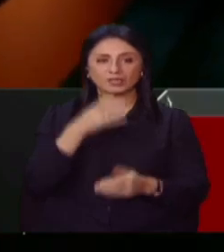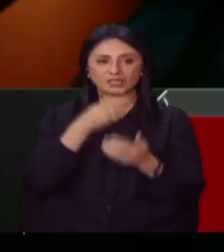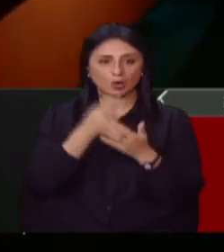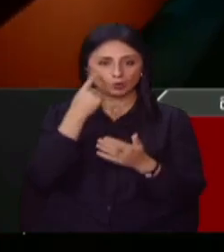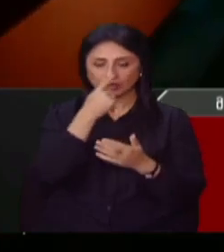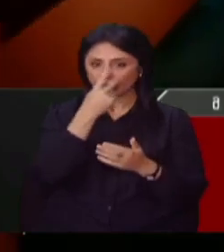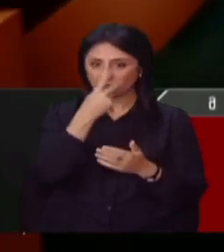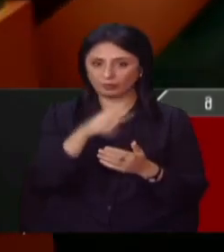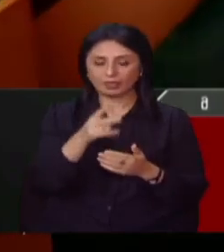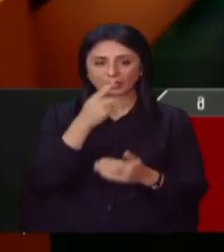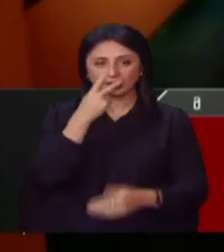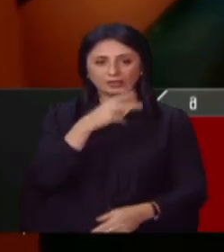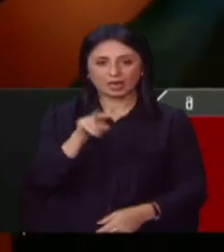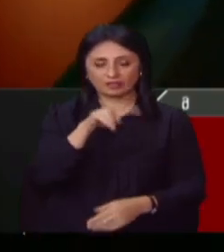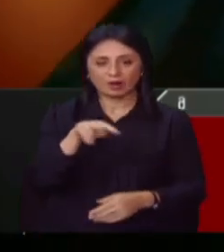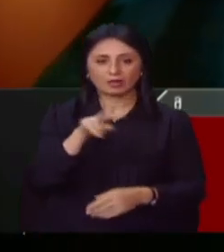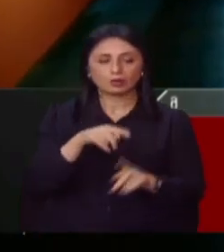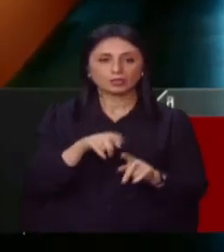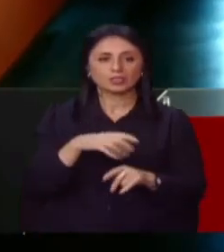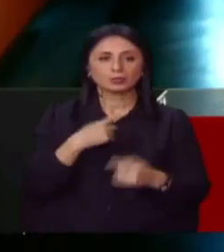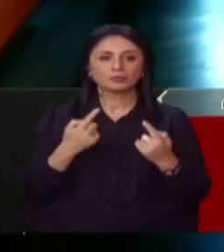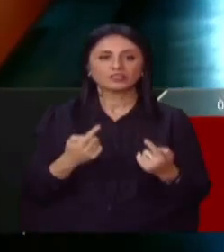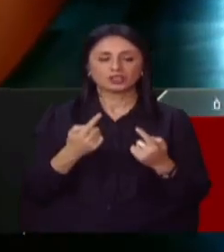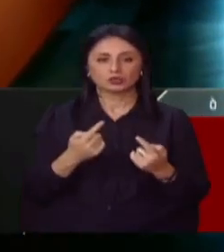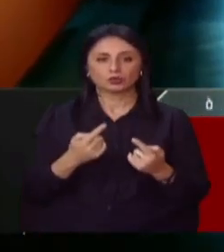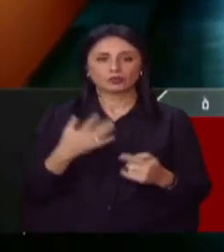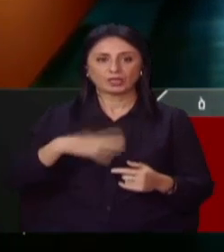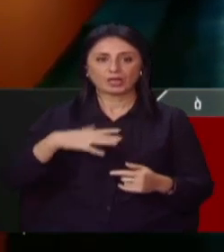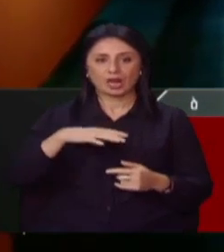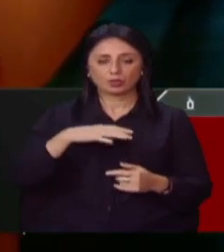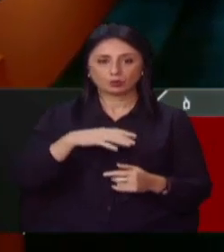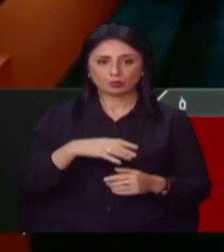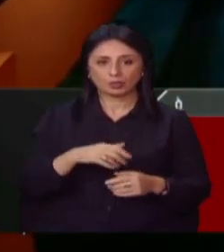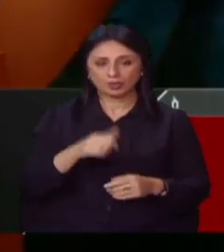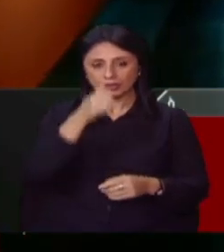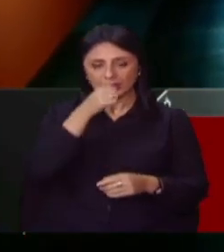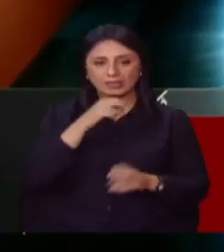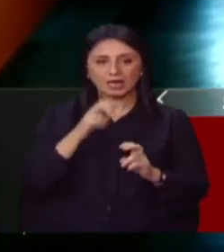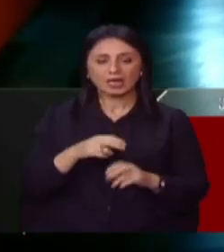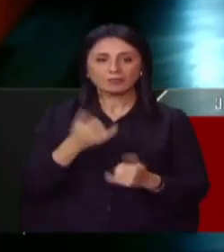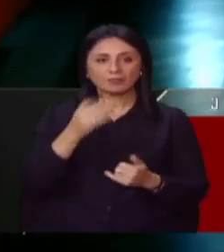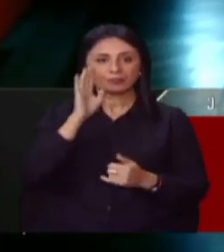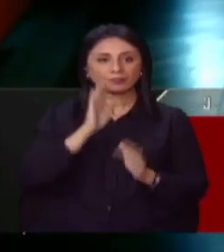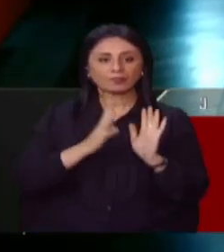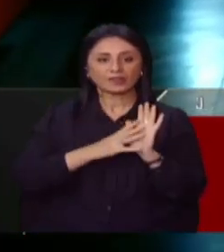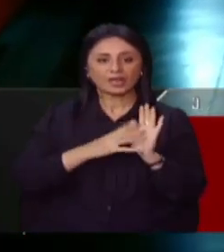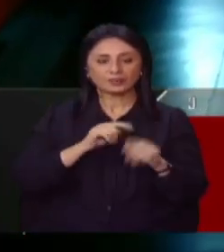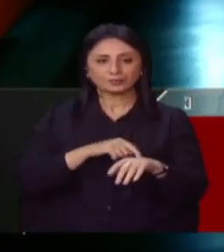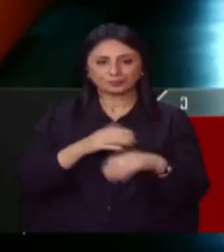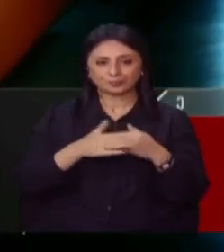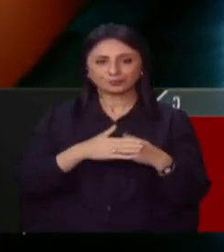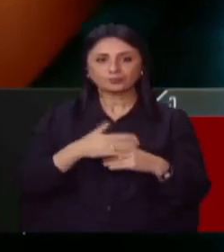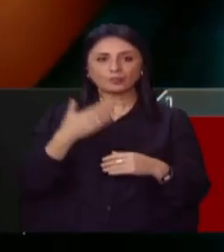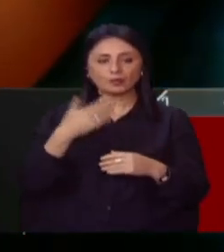საკუთარი თვალით იხილოს და ათვალიეროს ეს უნიშნელოვანესი ქართული ძეგლი დღეს დილით 9 საათისთვის დაახლოებით